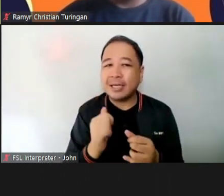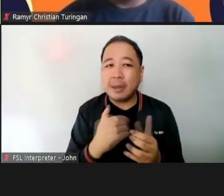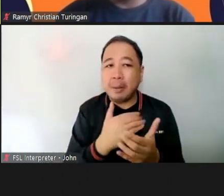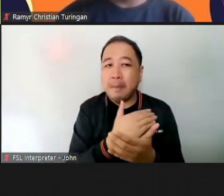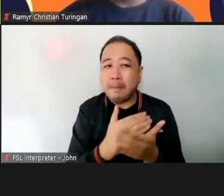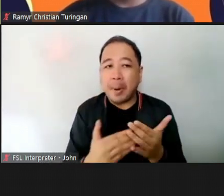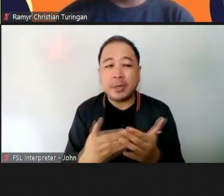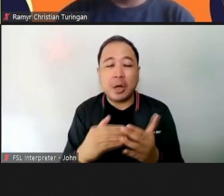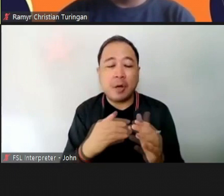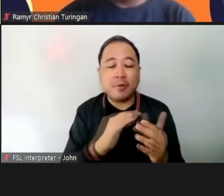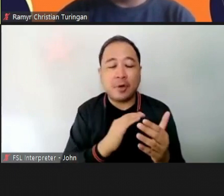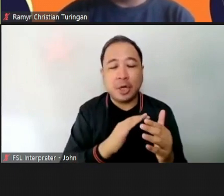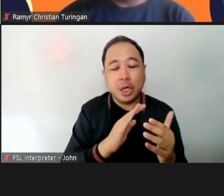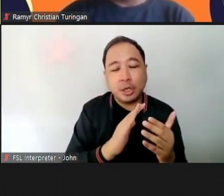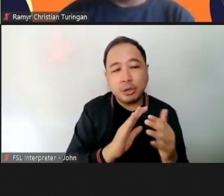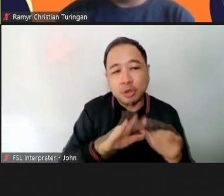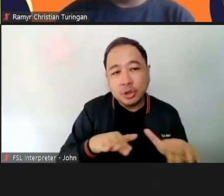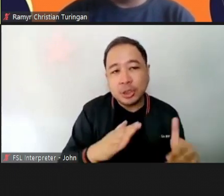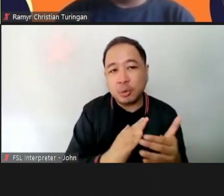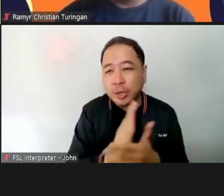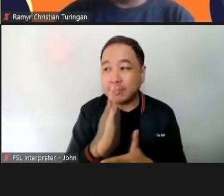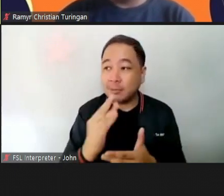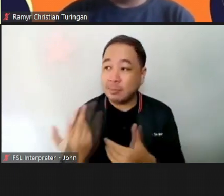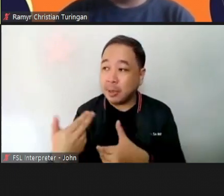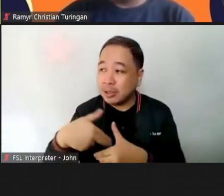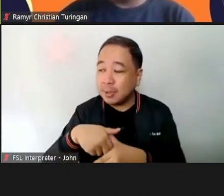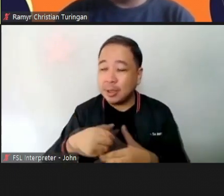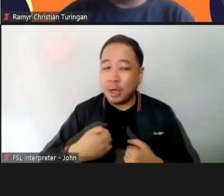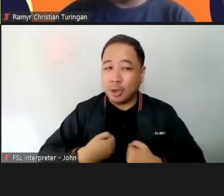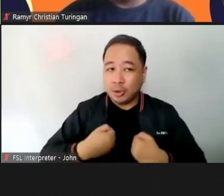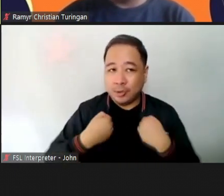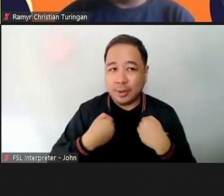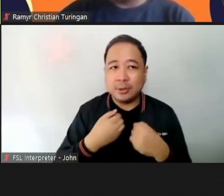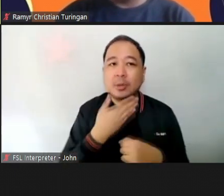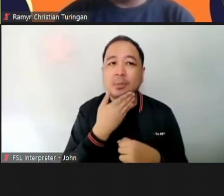yung participation, andyan yung survival. Maganda, di ba, na hindi lang tayo nakapokus sa iisa.